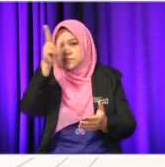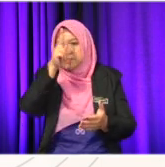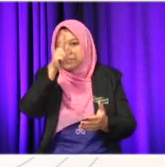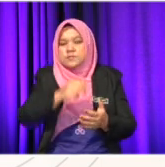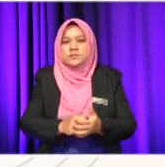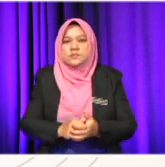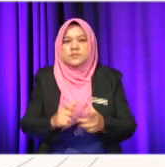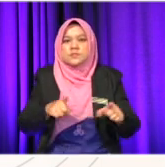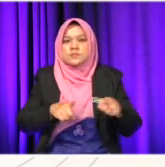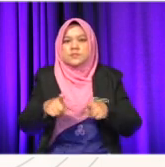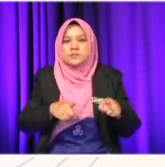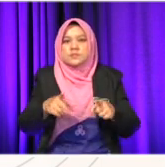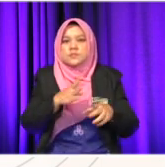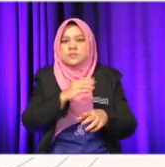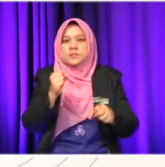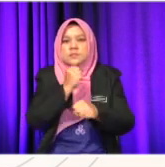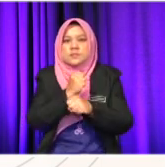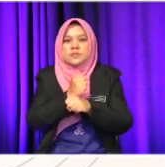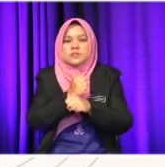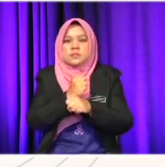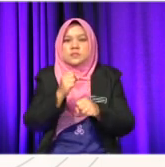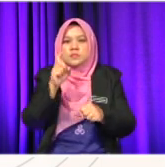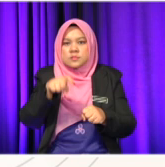dan pekerja pekerjaan